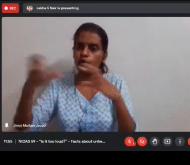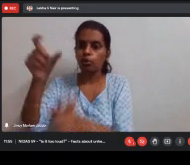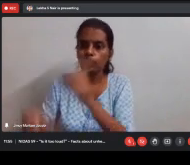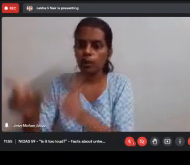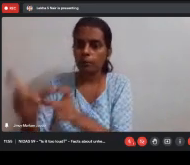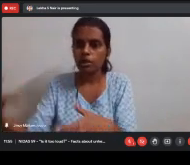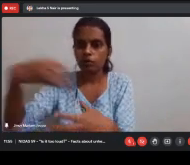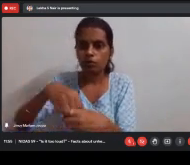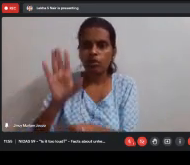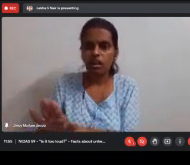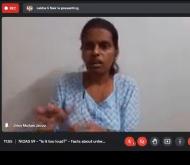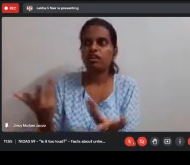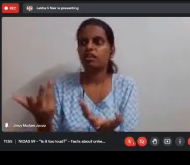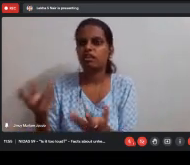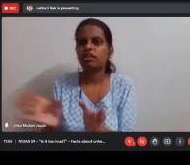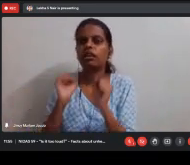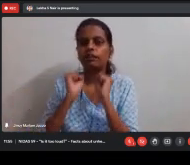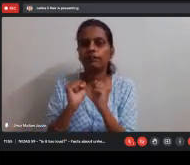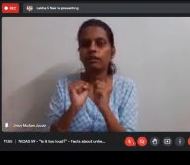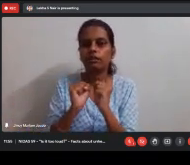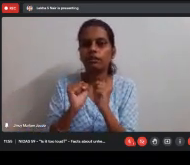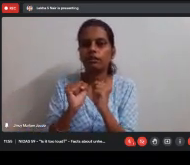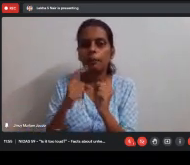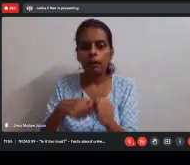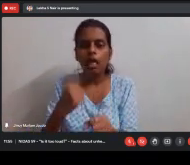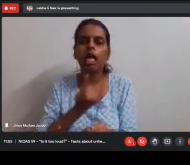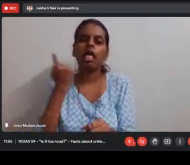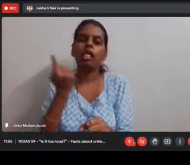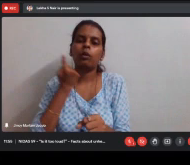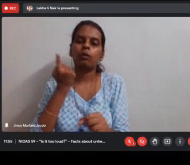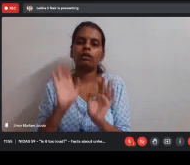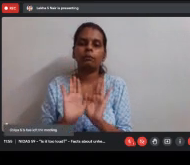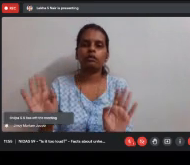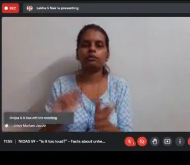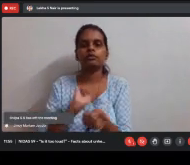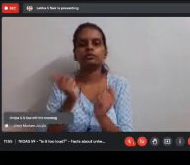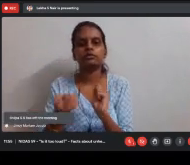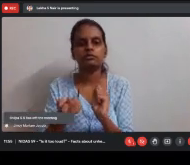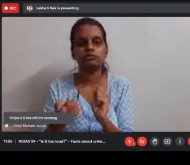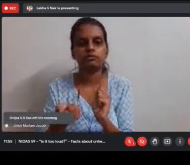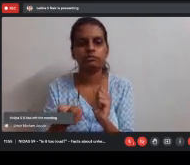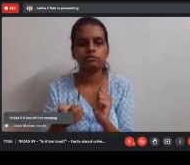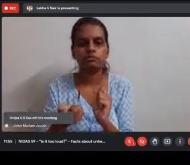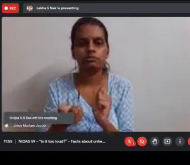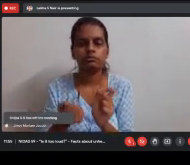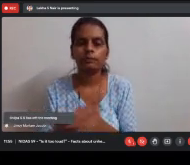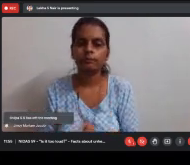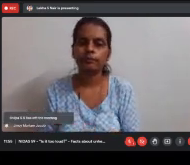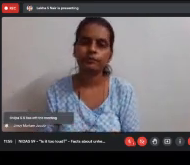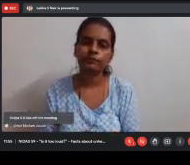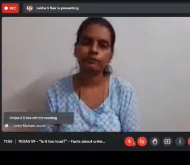പലരും. അപ്പൊ എന്ത് പറ്റും, പതിയെ പതിയെ അവര് സോഷ്യൽ ലൈഫ് അല്ലെങ്കിൽ സൊസൈറ്റിയിൽ നിന്നും ഒരു ഗ്യാതറിങ്, ഒരു കല്യാണത്തിന് പോകില്ല, അല്ലെങ്കിൽ